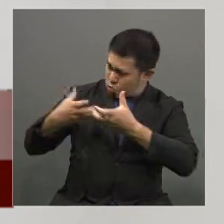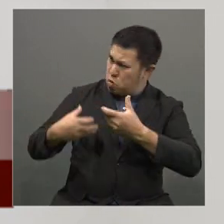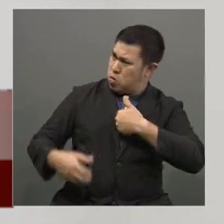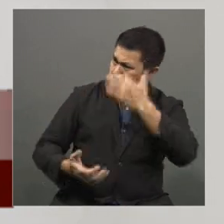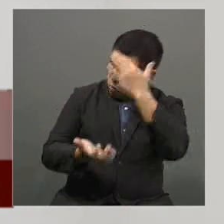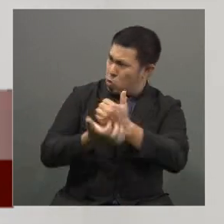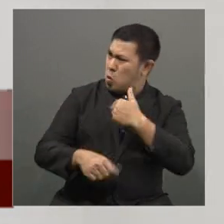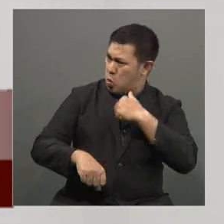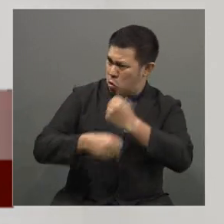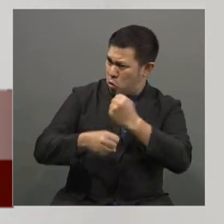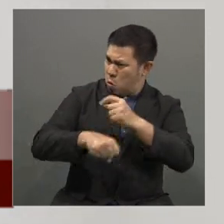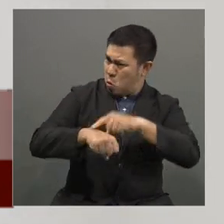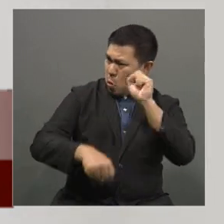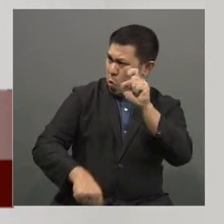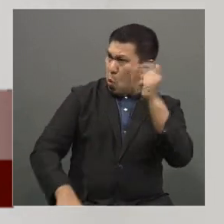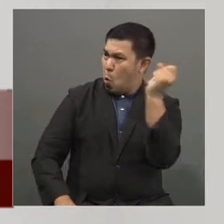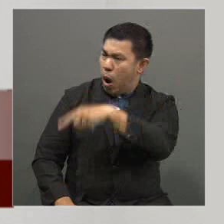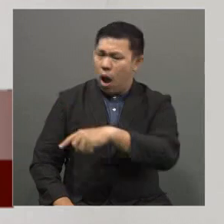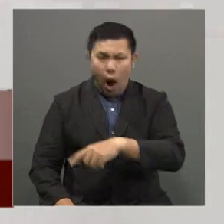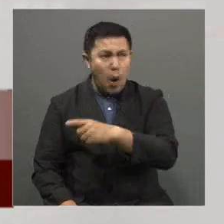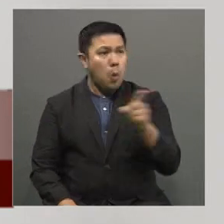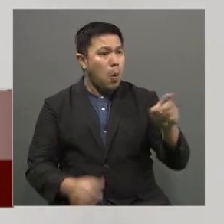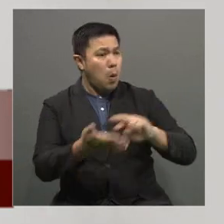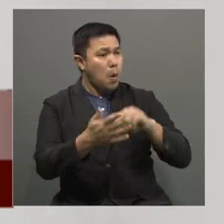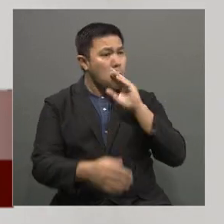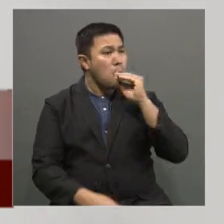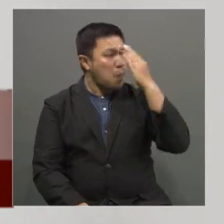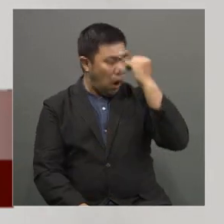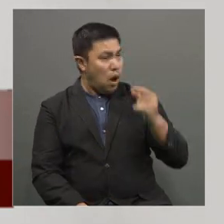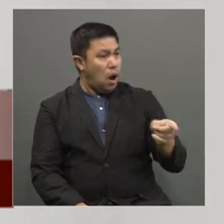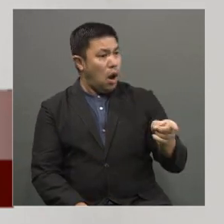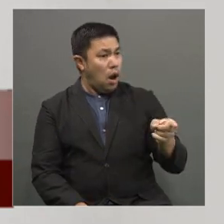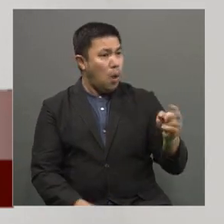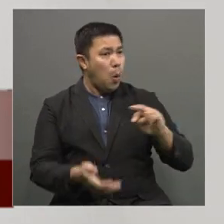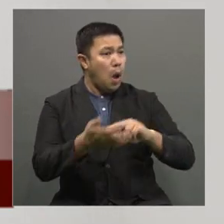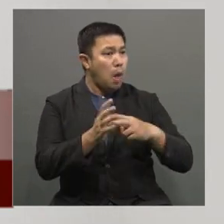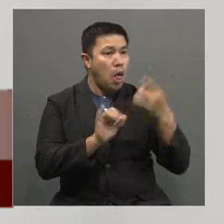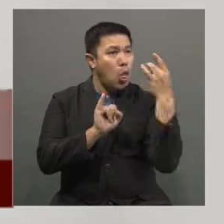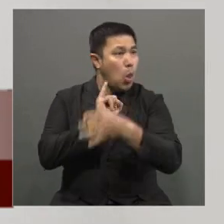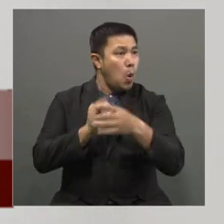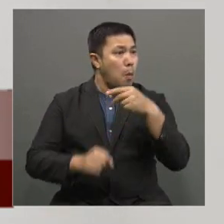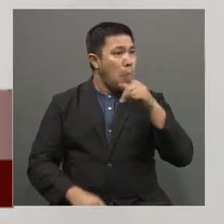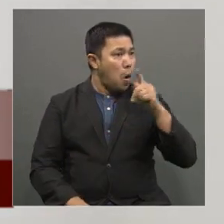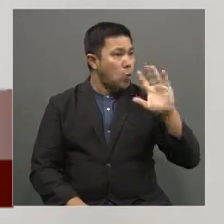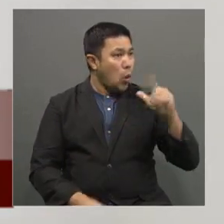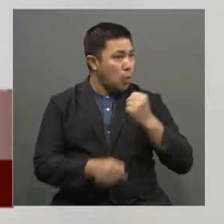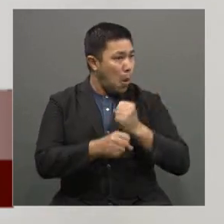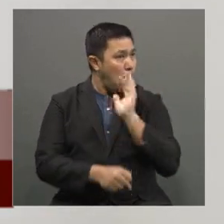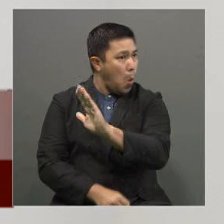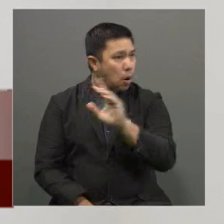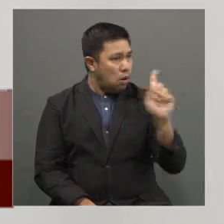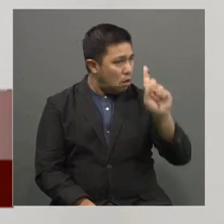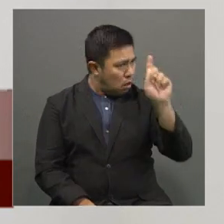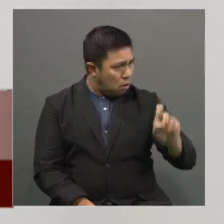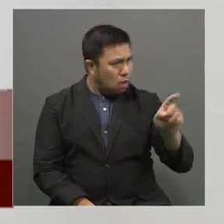ตำรวจทำเร็วกว่าอ้าอย่างงี้คุณไปพูดอย่างงี้คุณก็ไปดูถูกการทำงานของปปชหรือเปล่าล่ะไอ้การที่คุณ